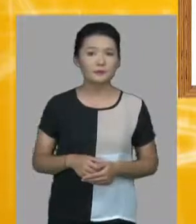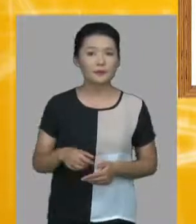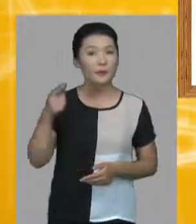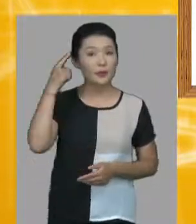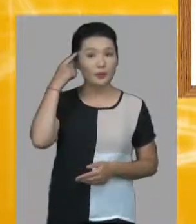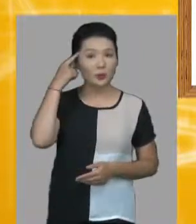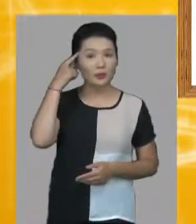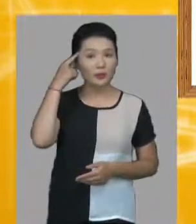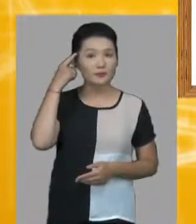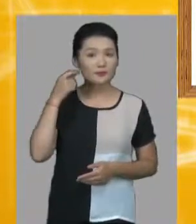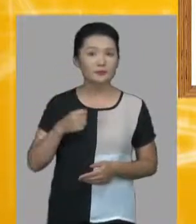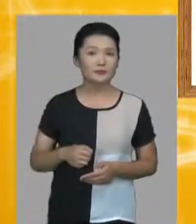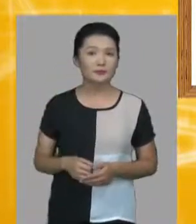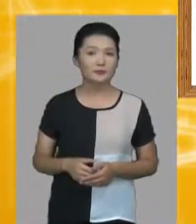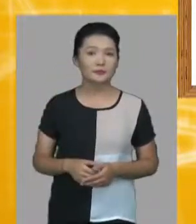Подумайте.